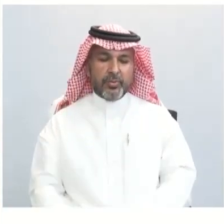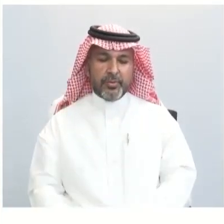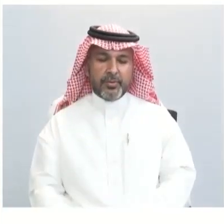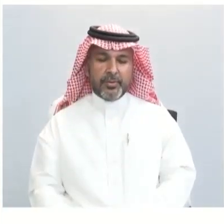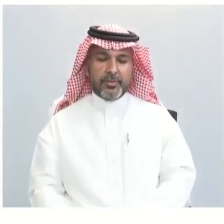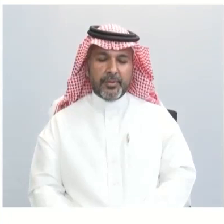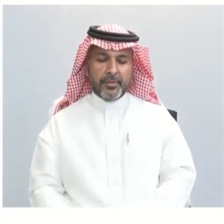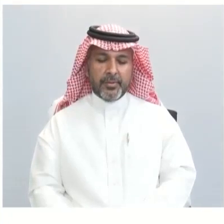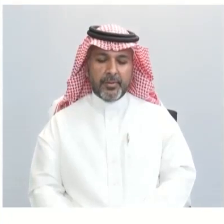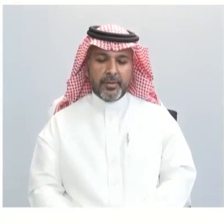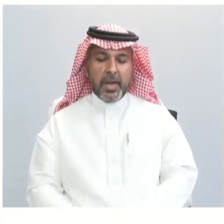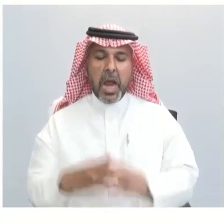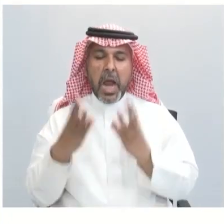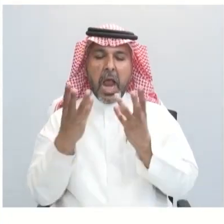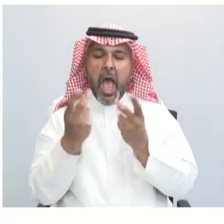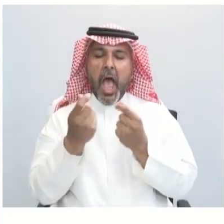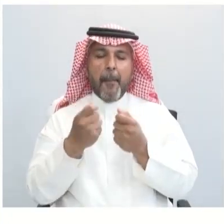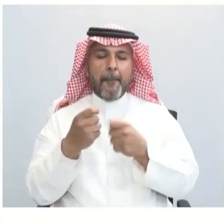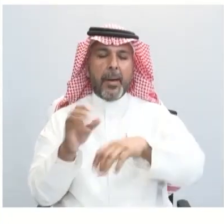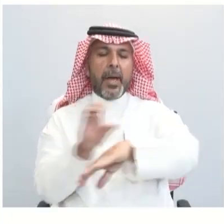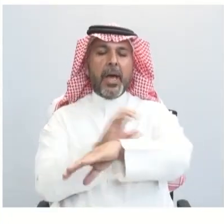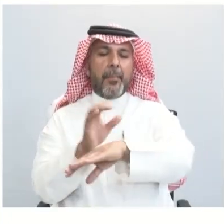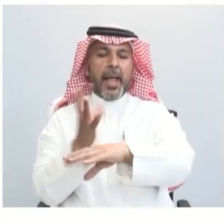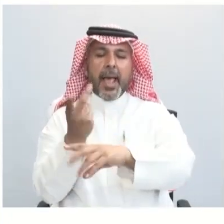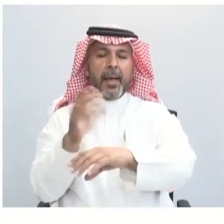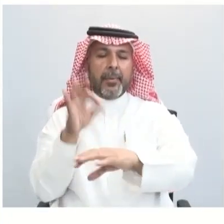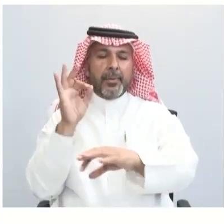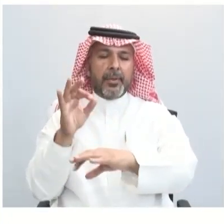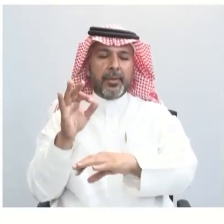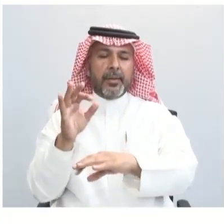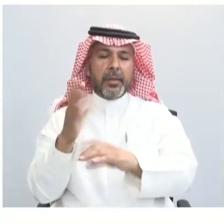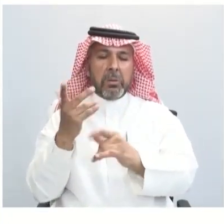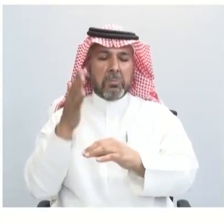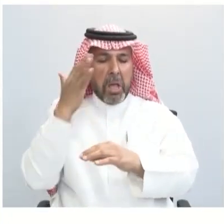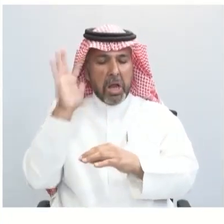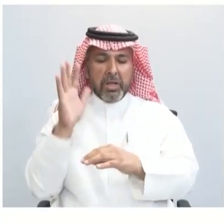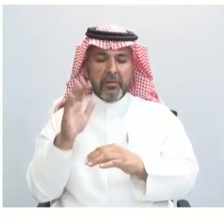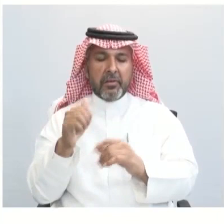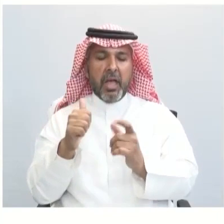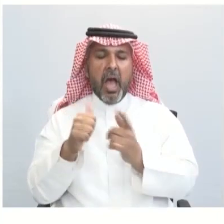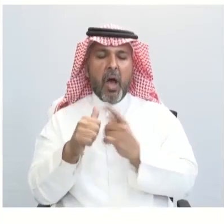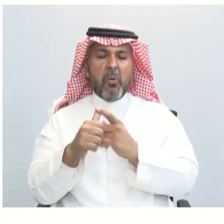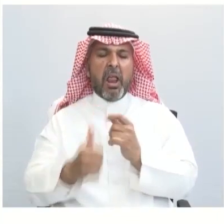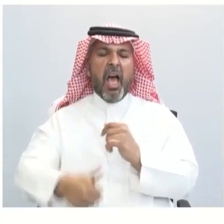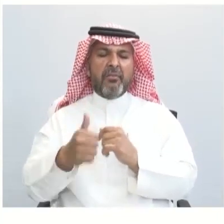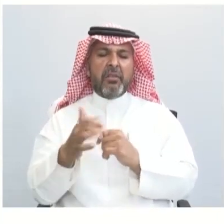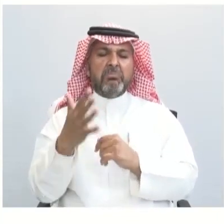عدد الإيميل السبسكرايبرز. Do you have؟ طبعا الآن في البداية في المقدمة ليس لدينا